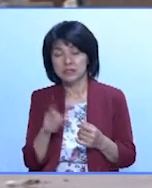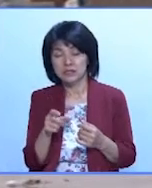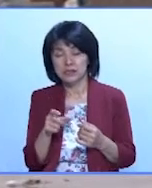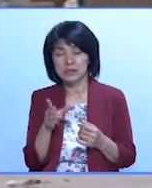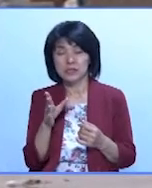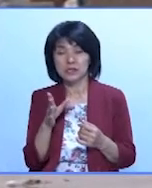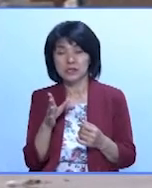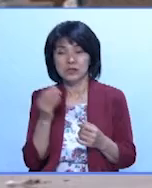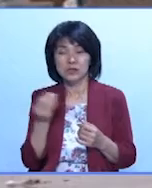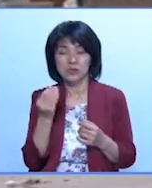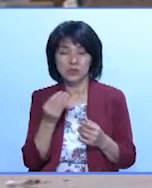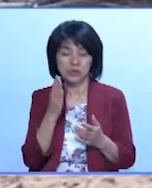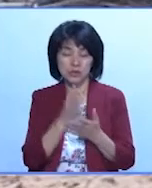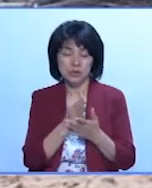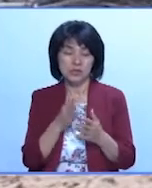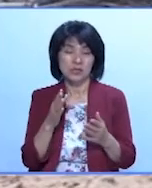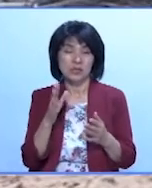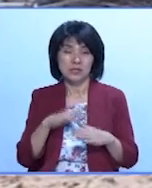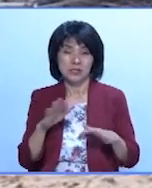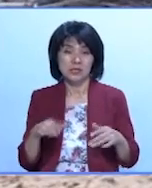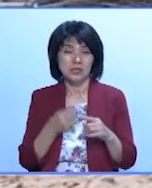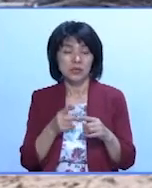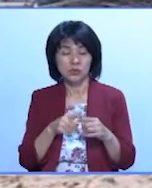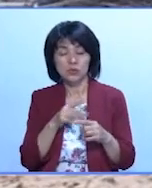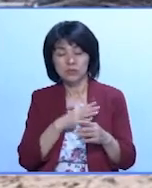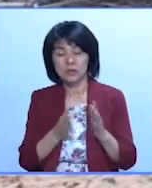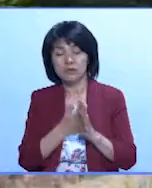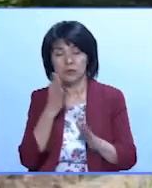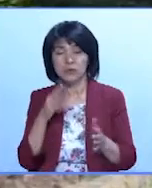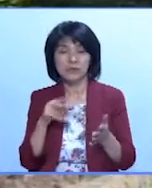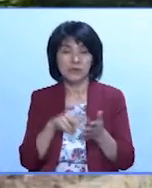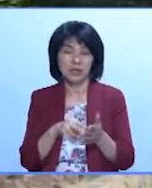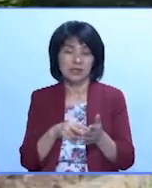9000-нан астамы 3 жасқа дейінгі сәбилер. Айгерім Бозымбаева, Юрий Белевский, Ертіс ақпарат.